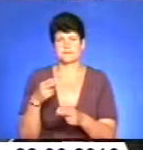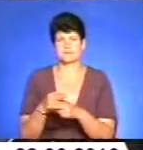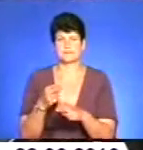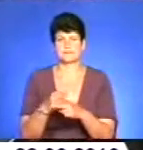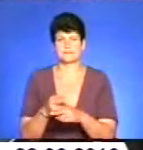Дякую за перегляд!